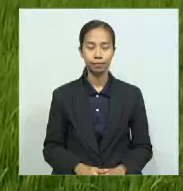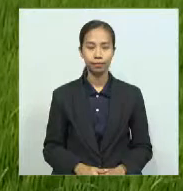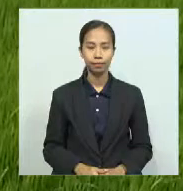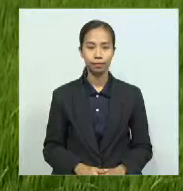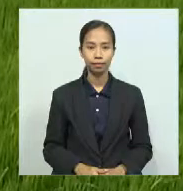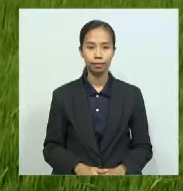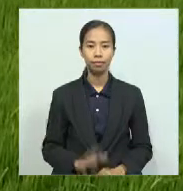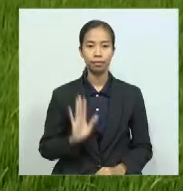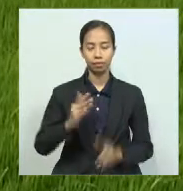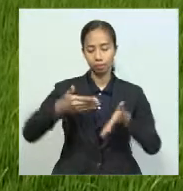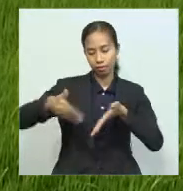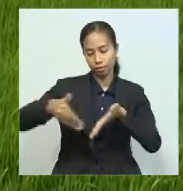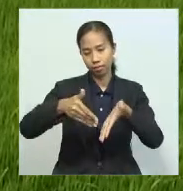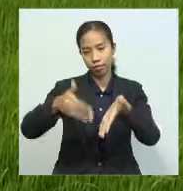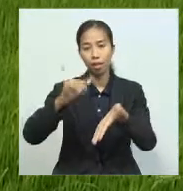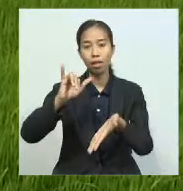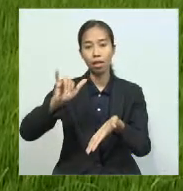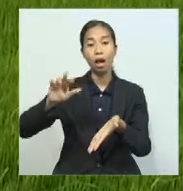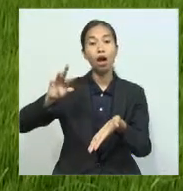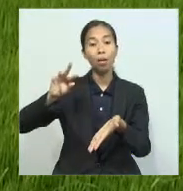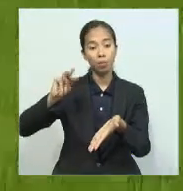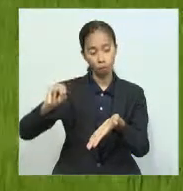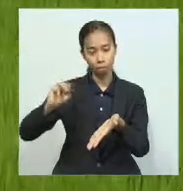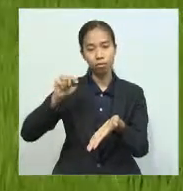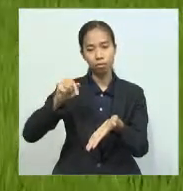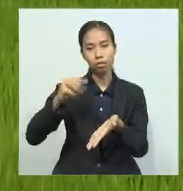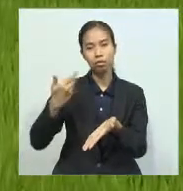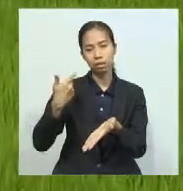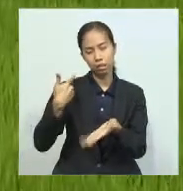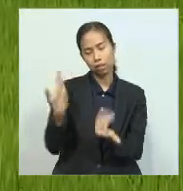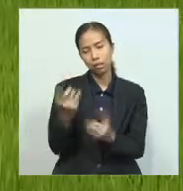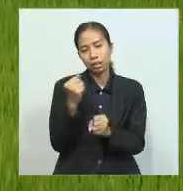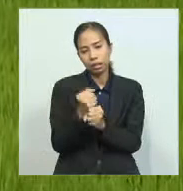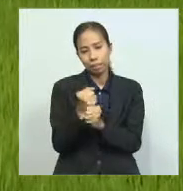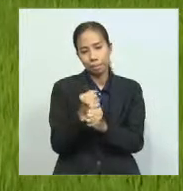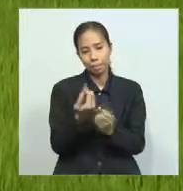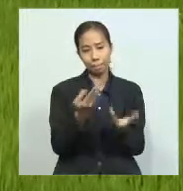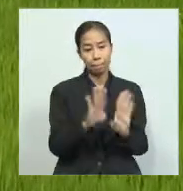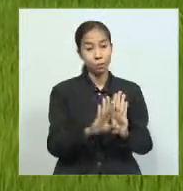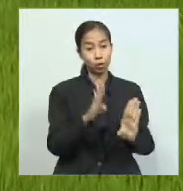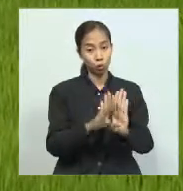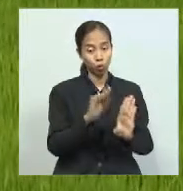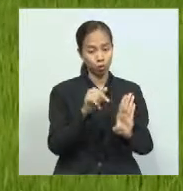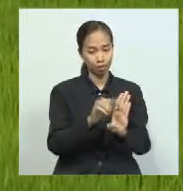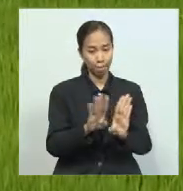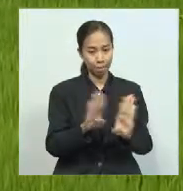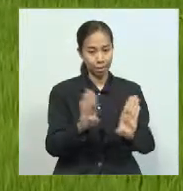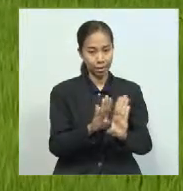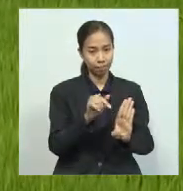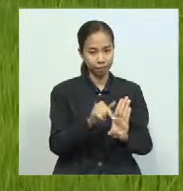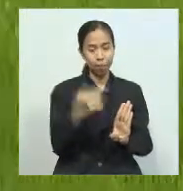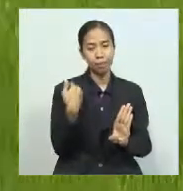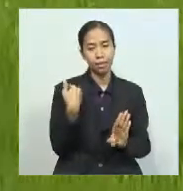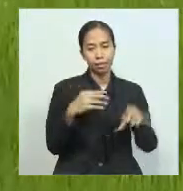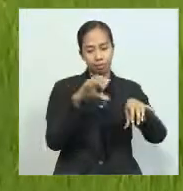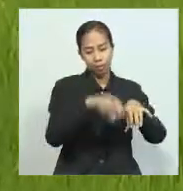สำหรับลำน้ำยมที่ไหลผ่านจังหวัดพิจิตรนะครับขณะนี้มีการก่อสร้างประตูระบายน้ำ4แห่งนั่นก็คือโครงการประตูระบายน้ำท่านางง